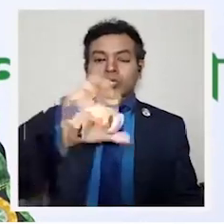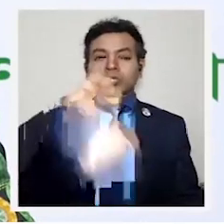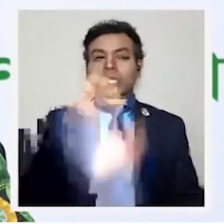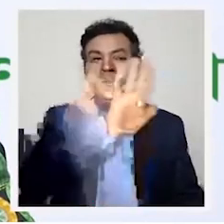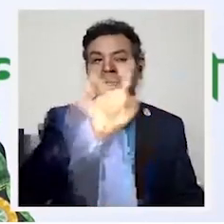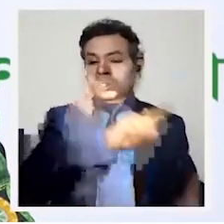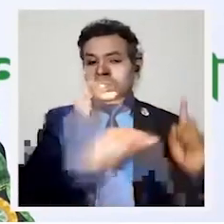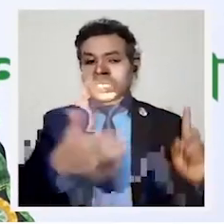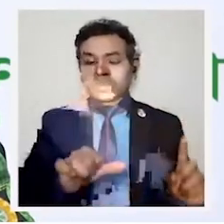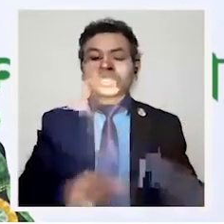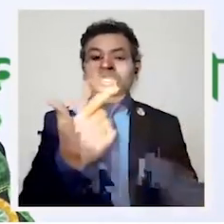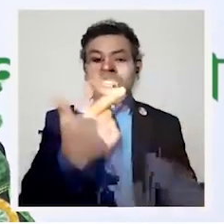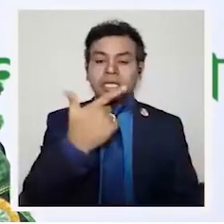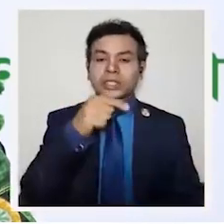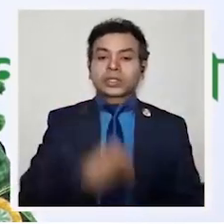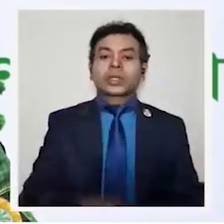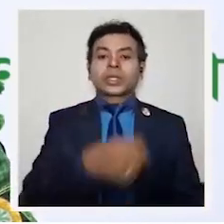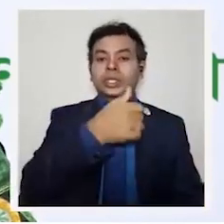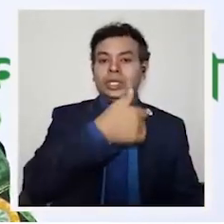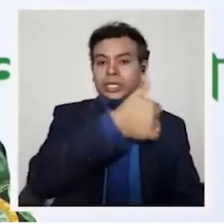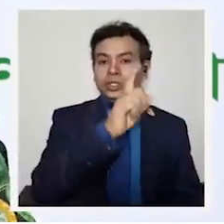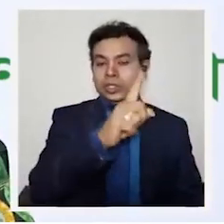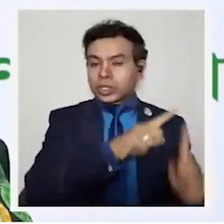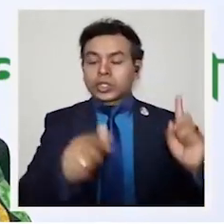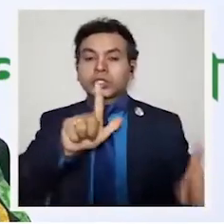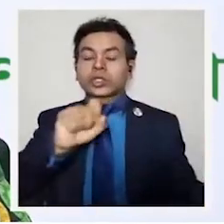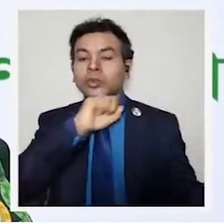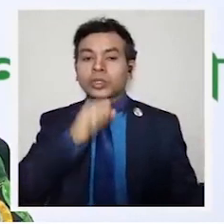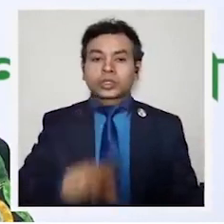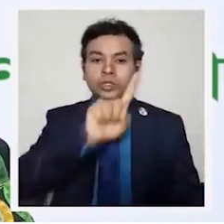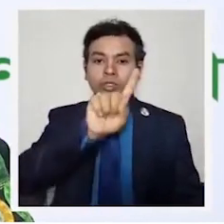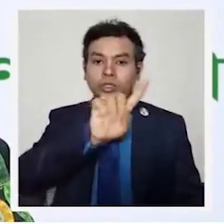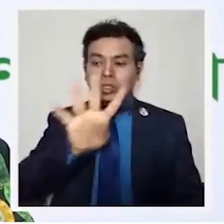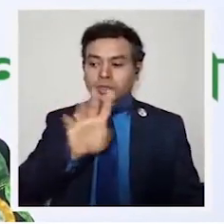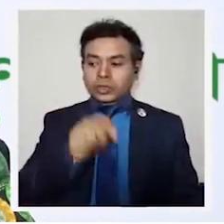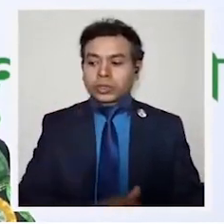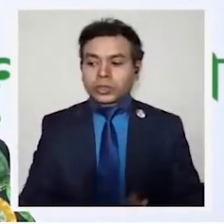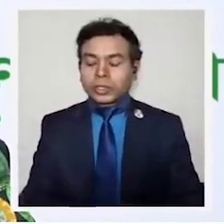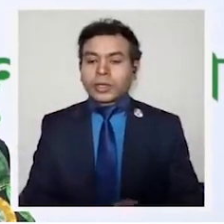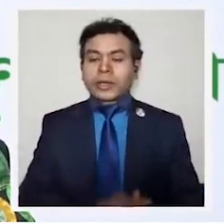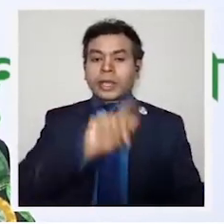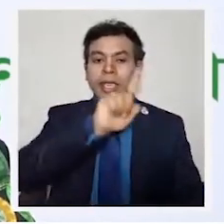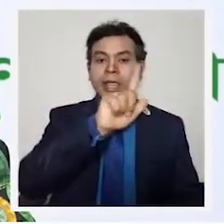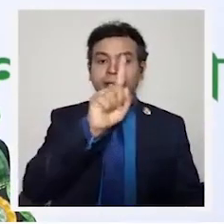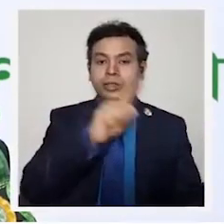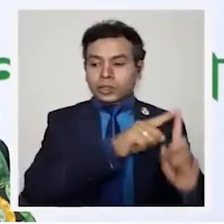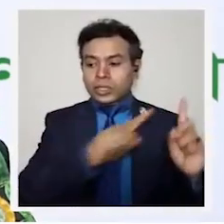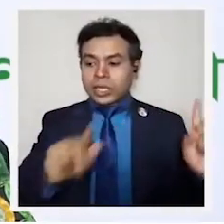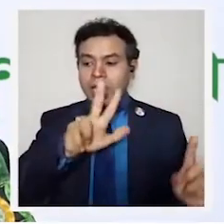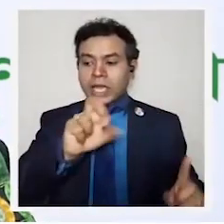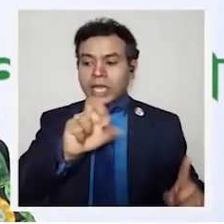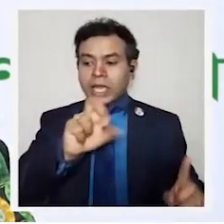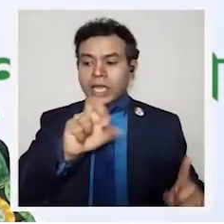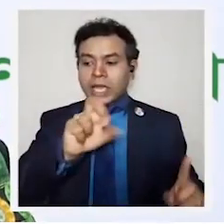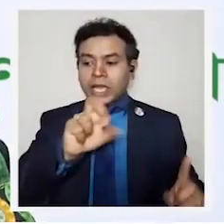মৃত্যুও ছিল। এ তথ্য জানানো হয় 31 মের বুলেটিনে। সর্বোচ্চ শনাক্তের রেকর্ড আরও 2911 জনের, যা গত 2 জুনের